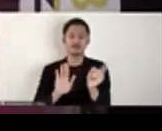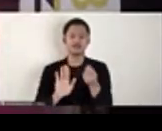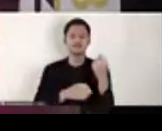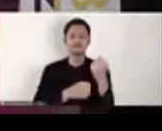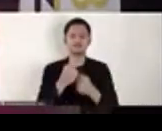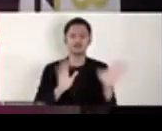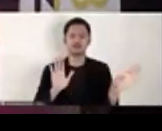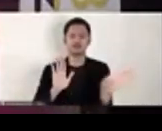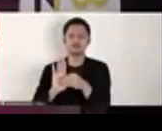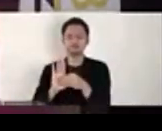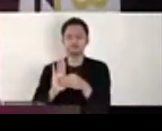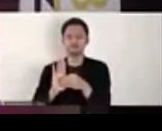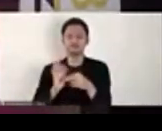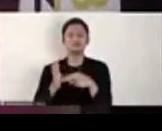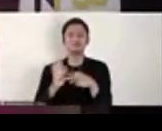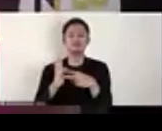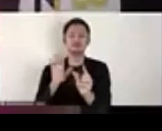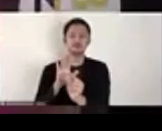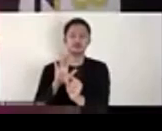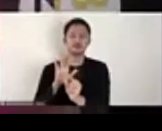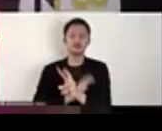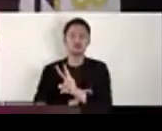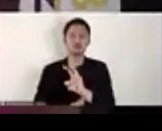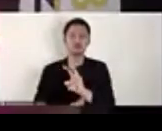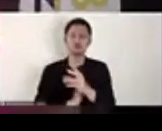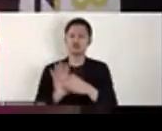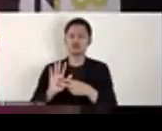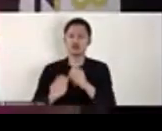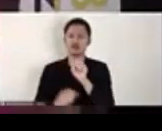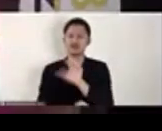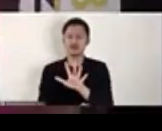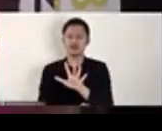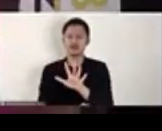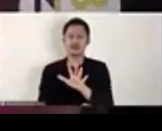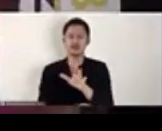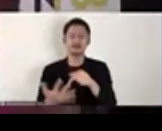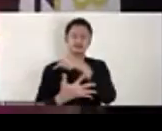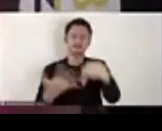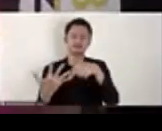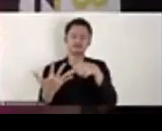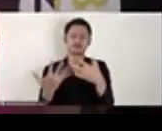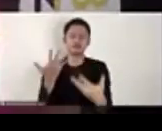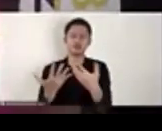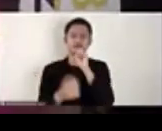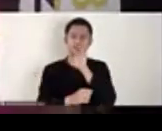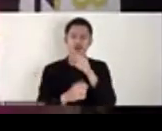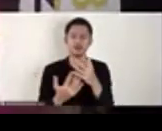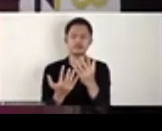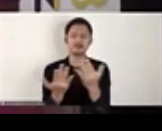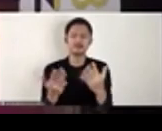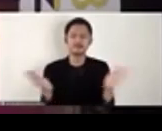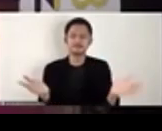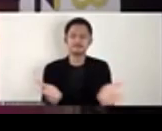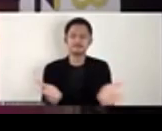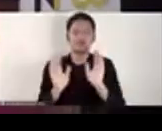undang-undang ke 2000 Kondang 5 ini hanya hanya menyebutkan soal pemberdayaan masyarakat dalam